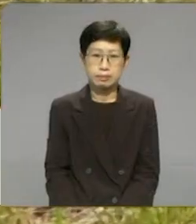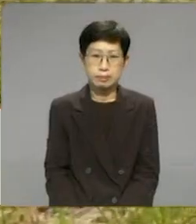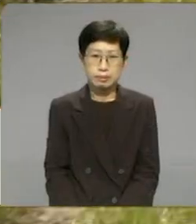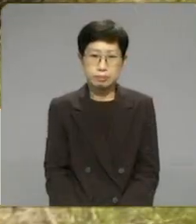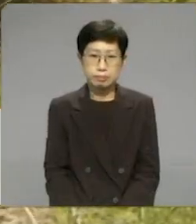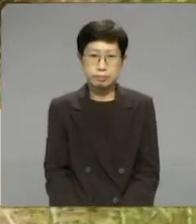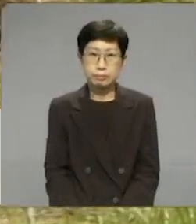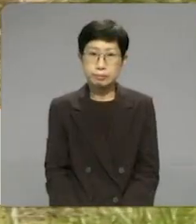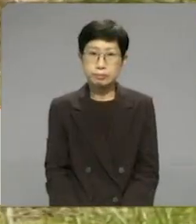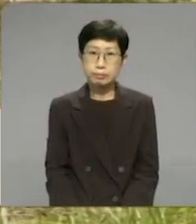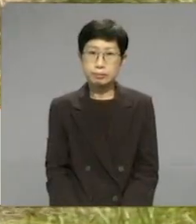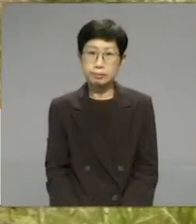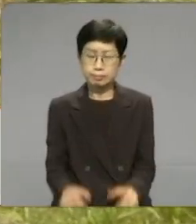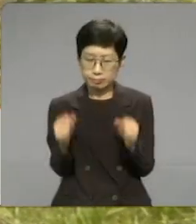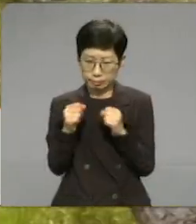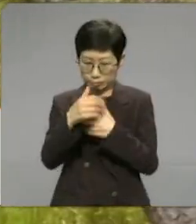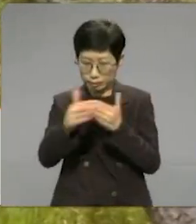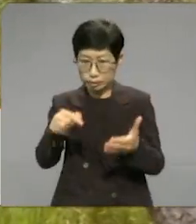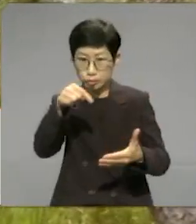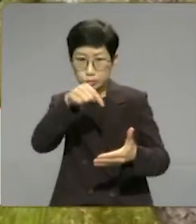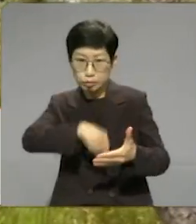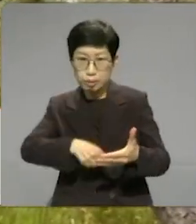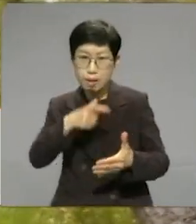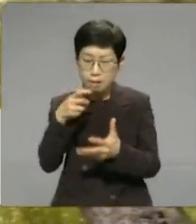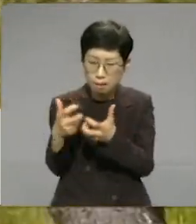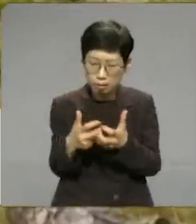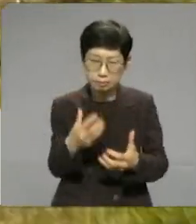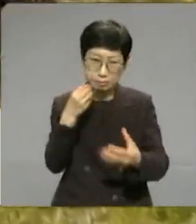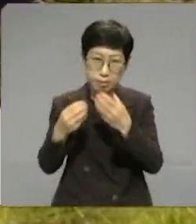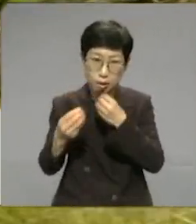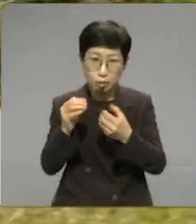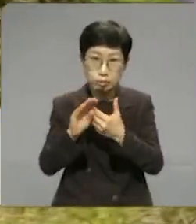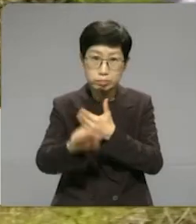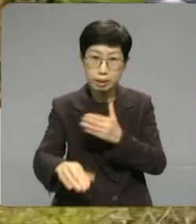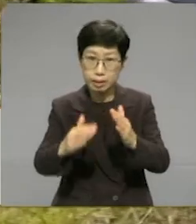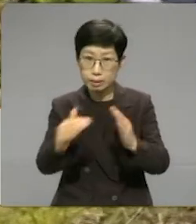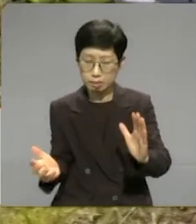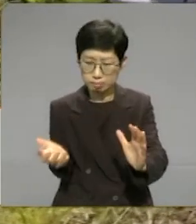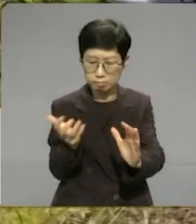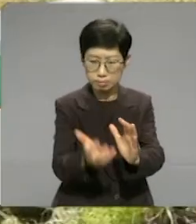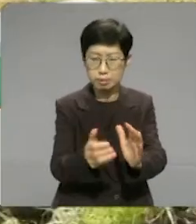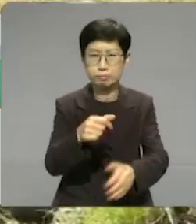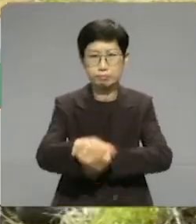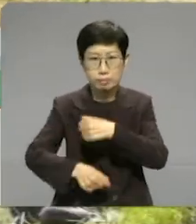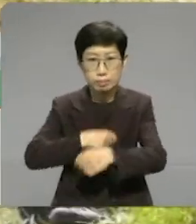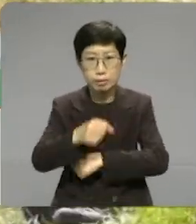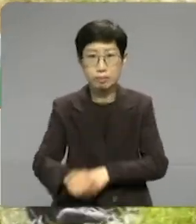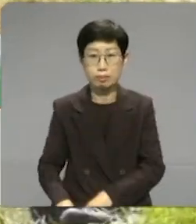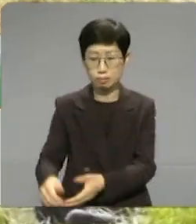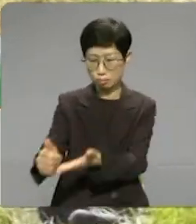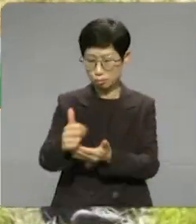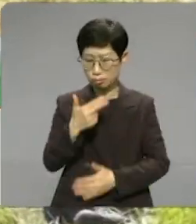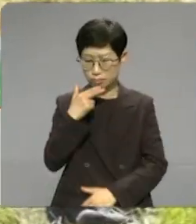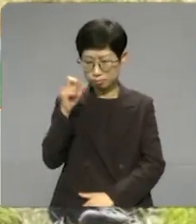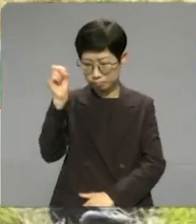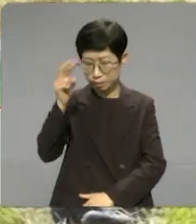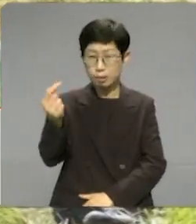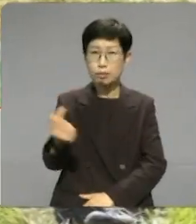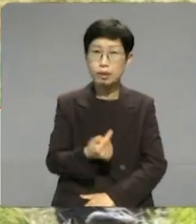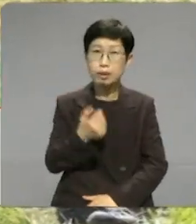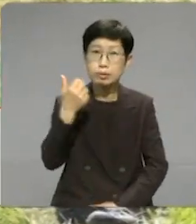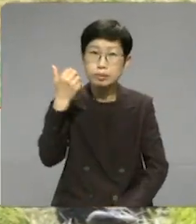아이스박스 속 얼음을 무아지경으로 먹고 텐트에 무단 침입하지 캠핑장에 초대받지 못한 손님이